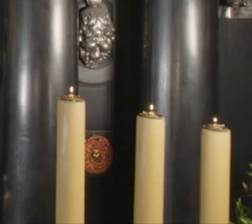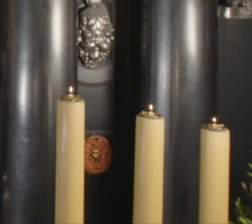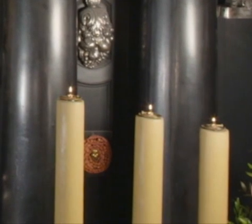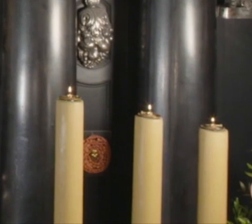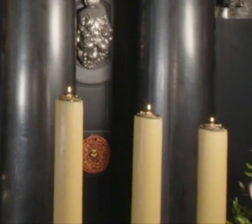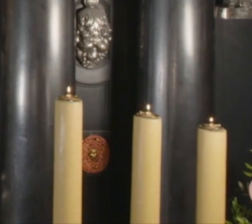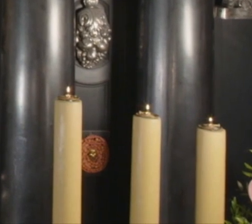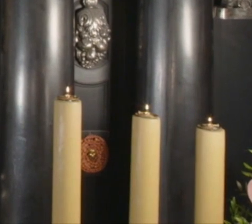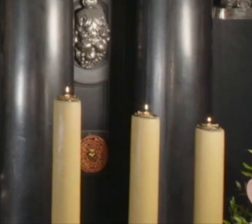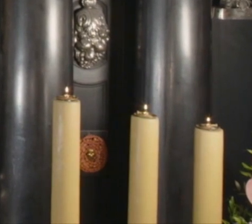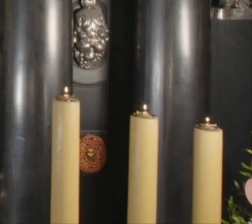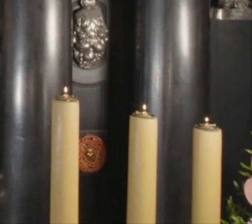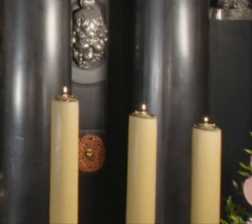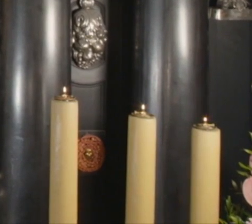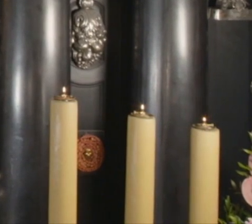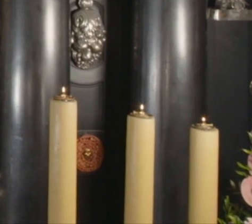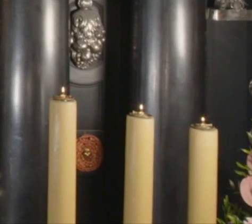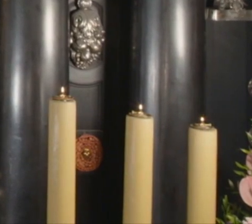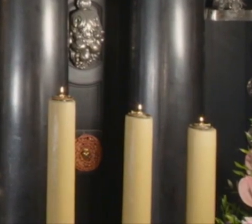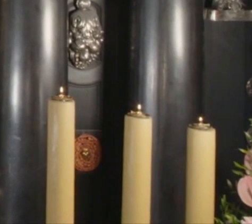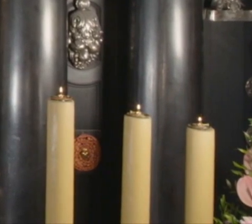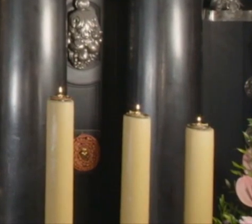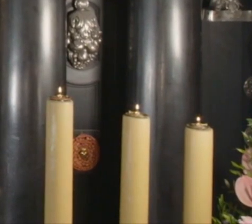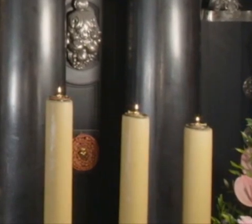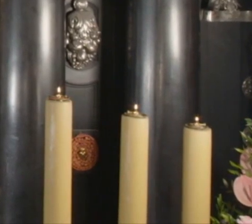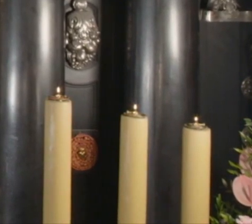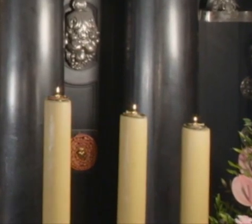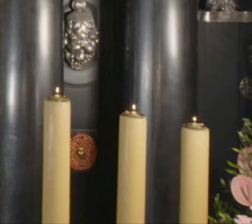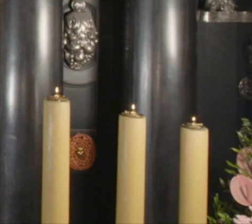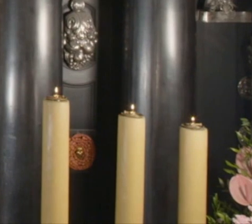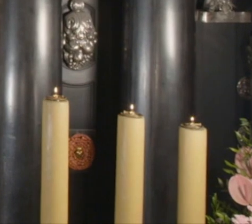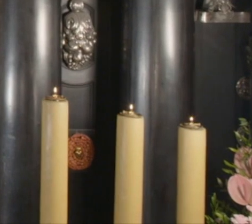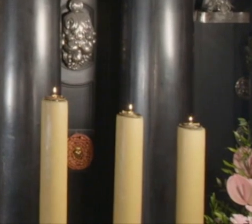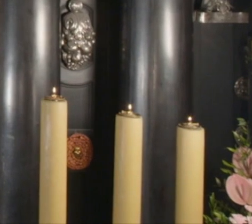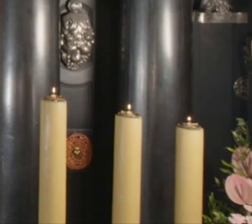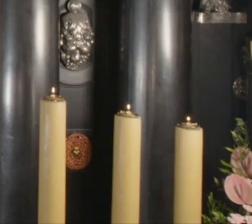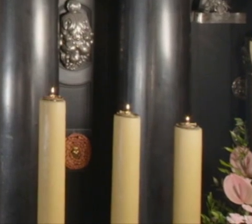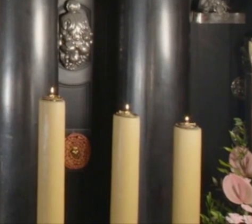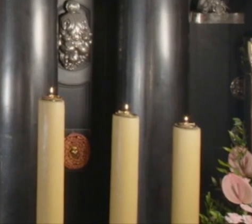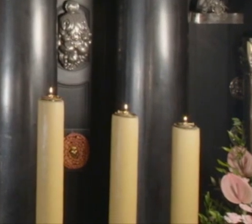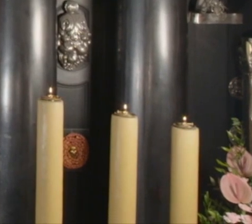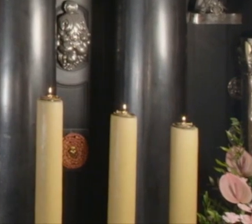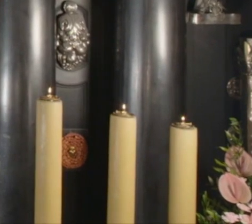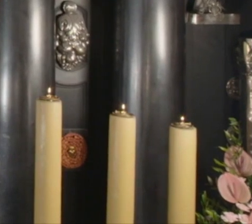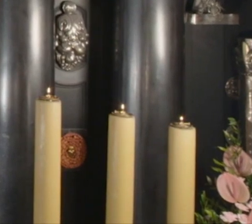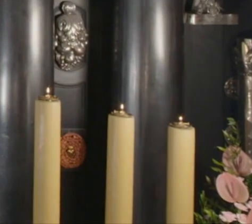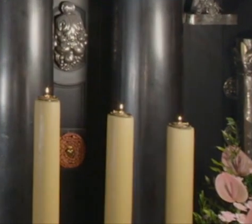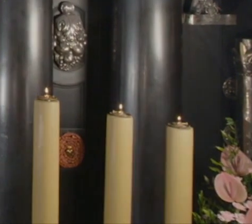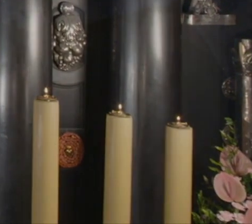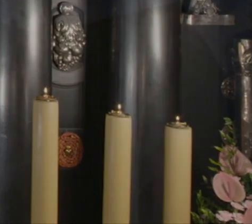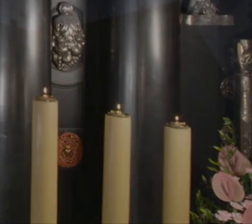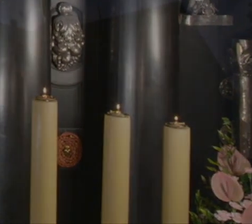jestem przy Tobie, pamiętam,